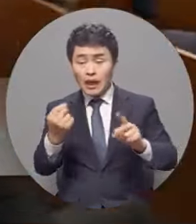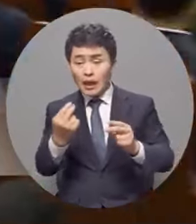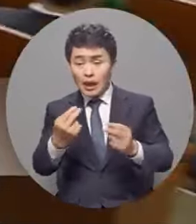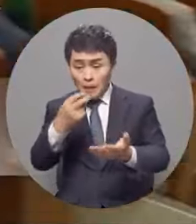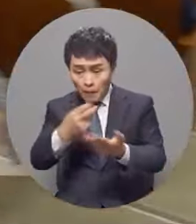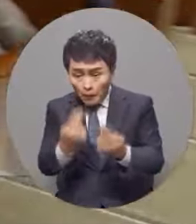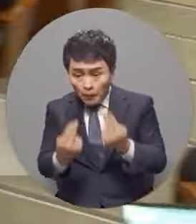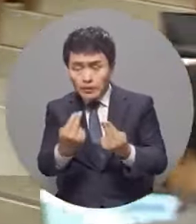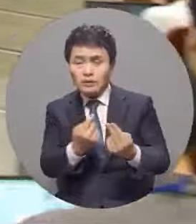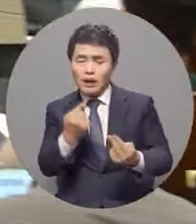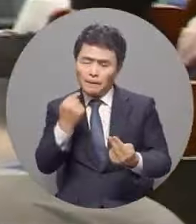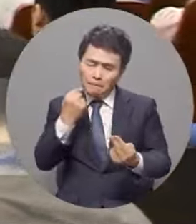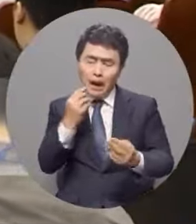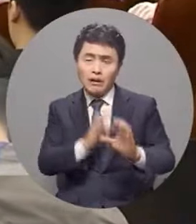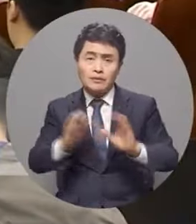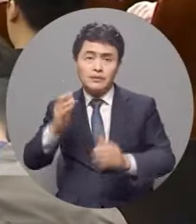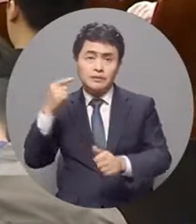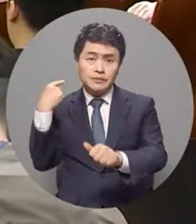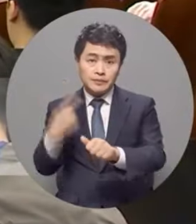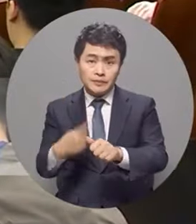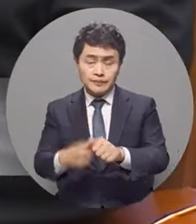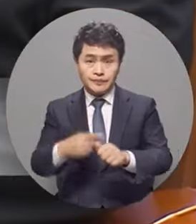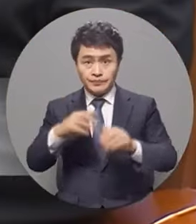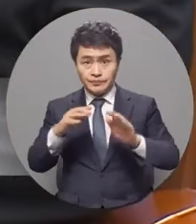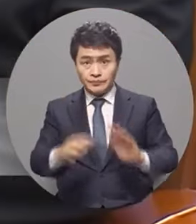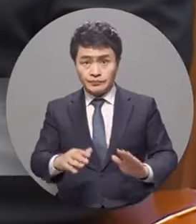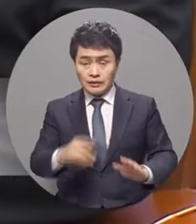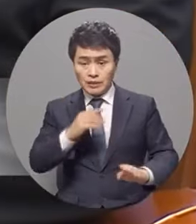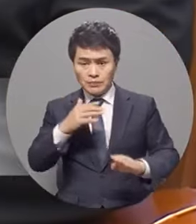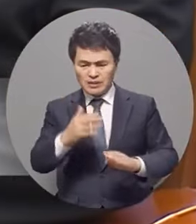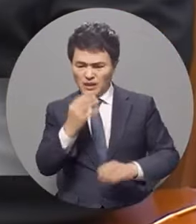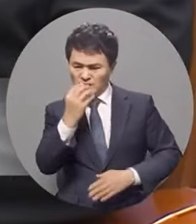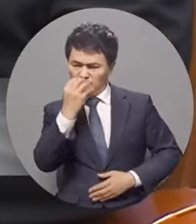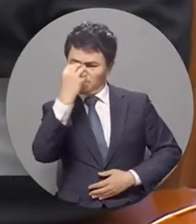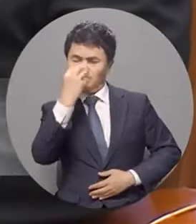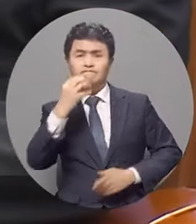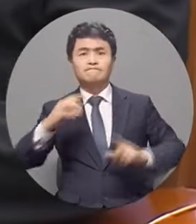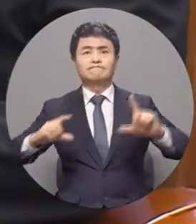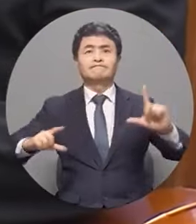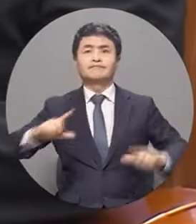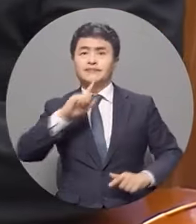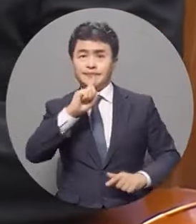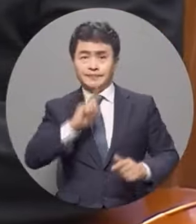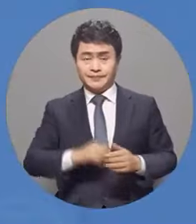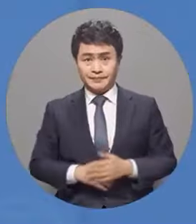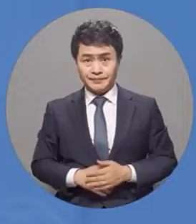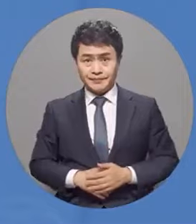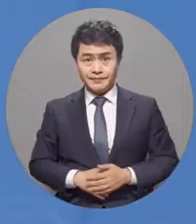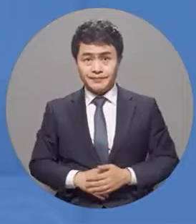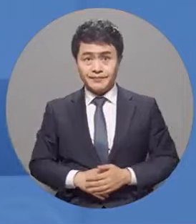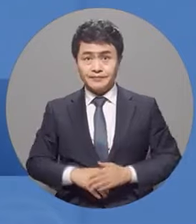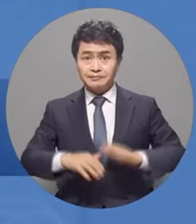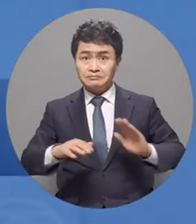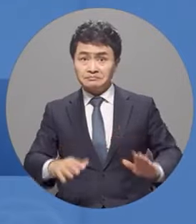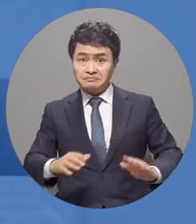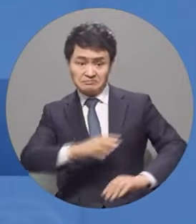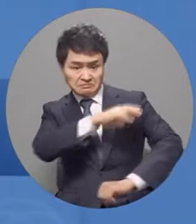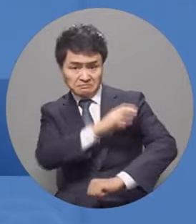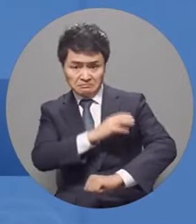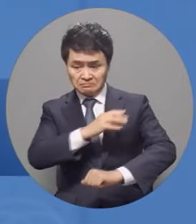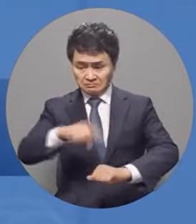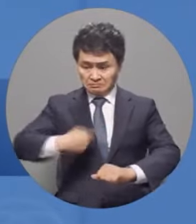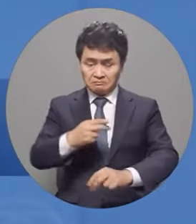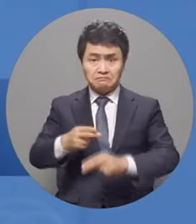독해졌다고 비판했습니다. 입법 청문회도 민주당의 오만함 그 자체라고 했습니다. 무소불위 단독